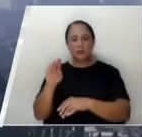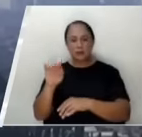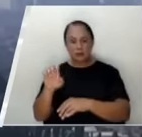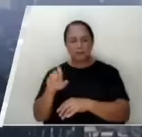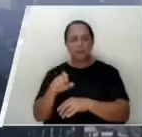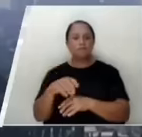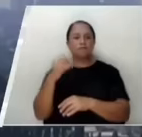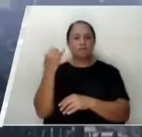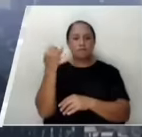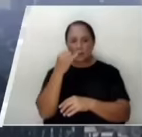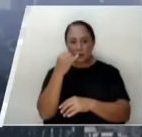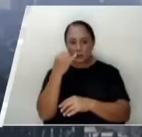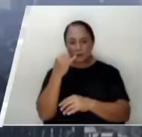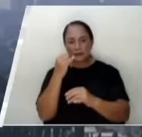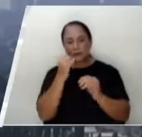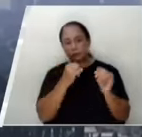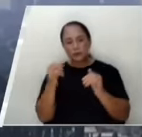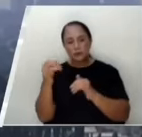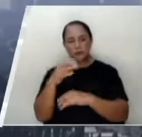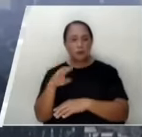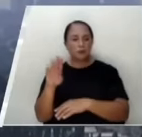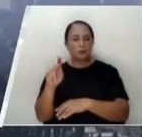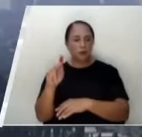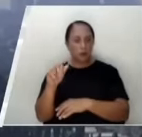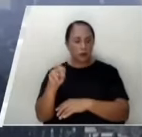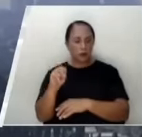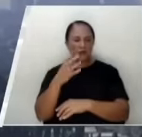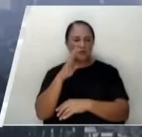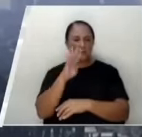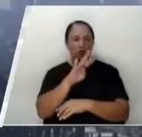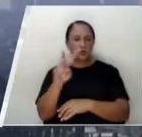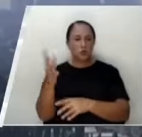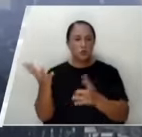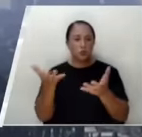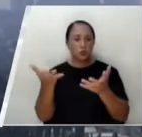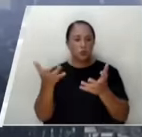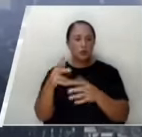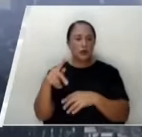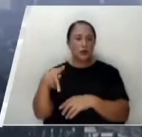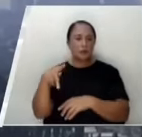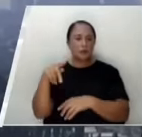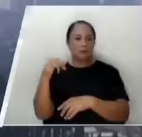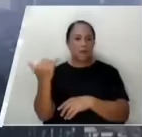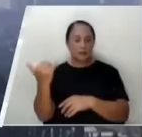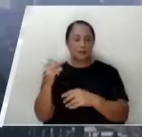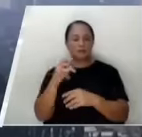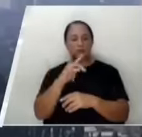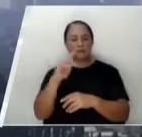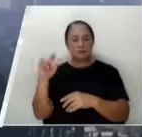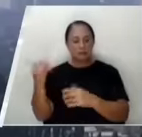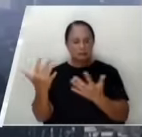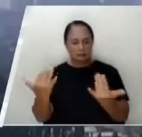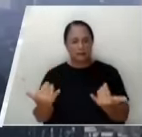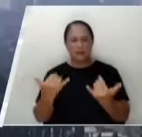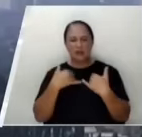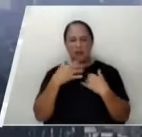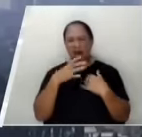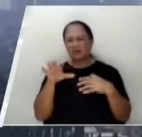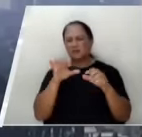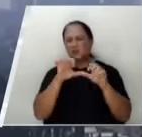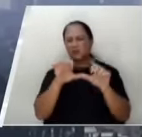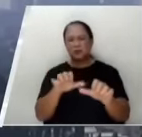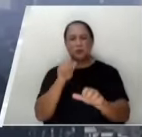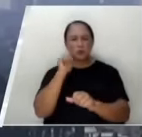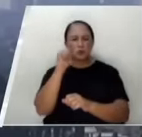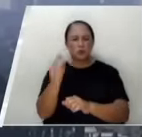at Butuan City. Habang nag 42 degrees Celsius naman sa Pasay City. Magtutuloy-tuloy ang mainit na panahon bukas na